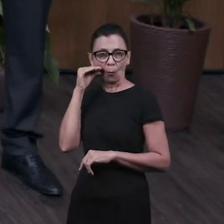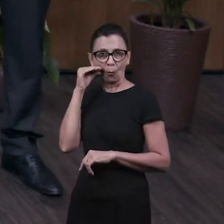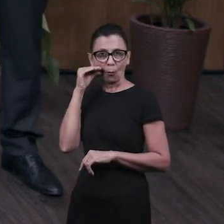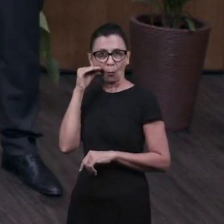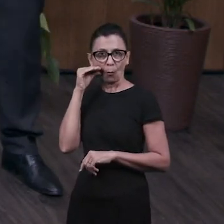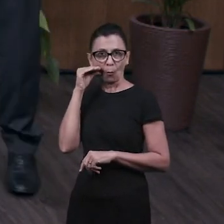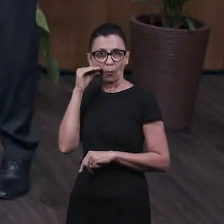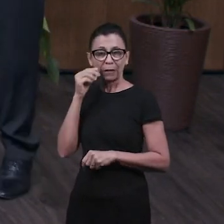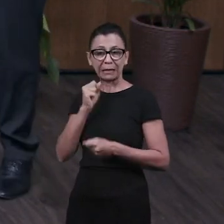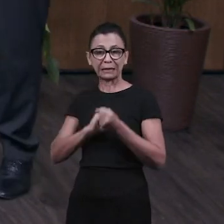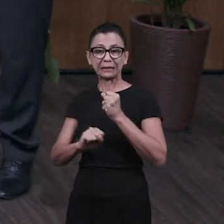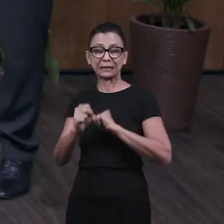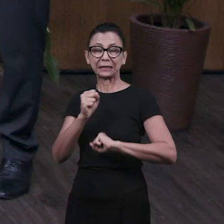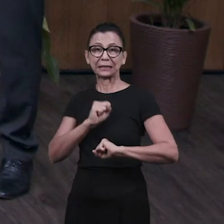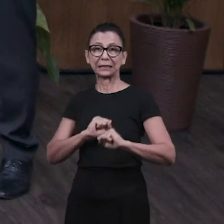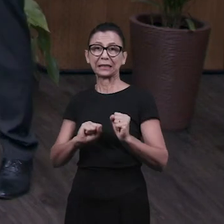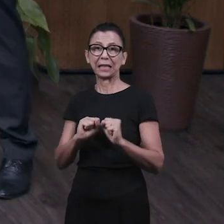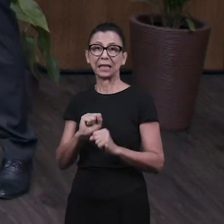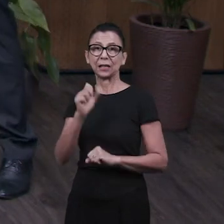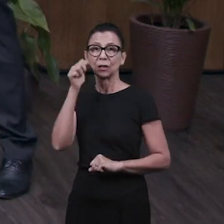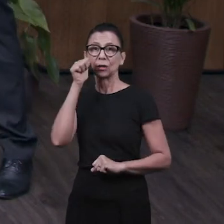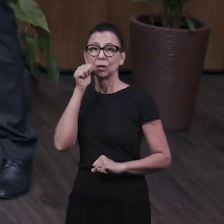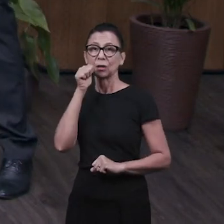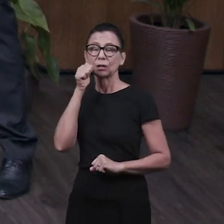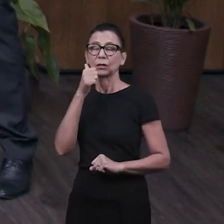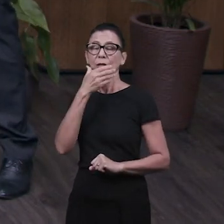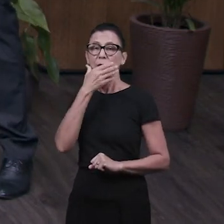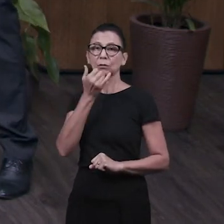fiancé, l'Église fidèle,